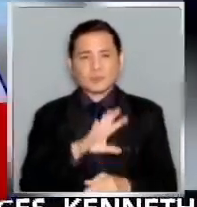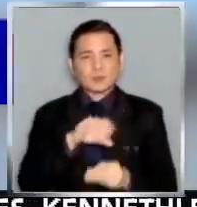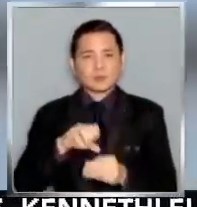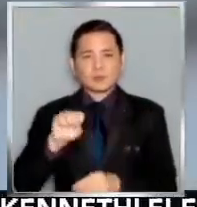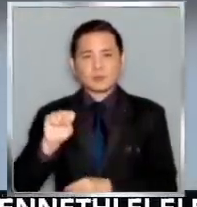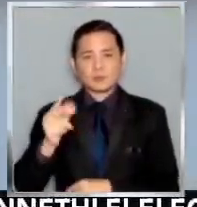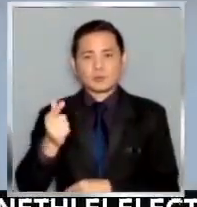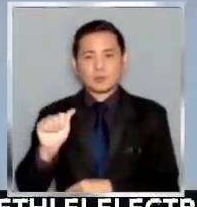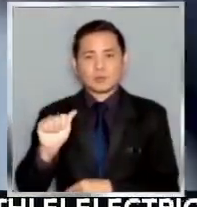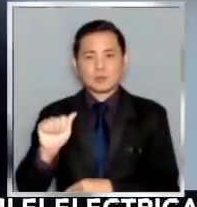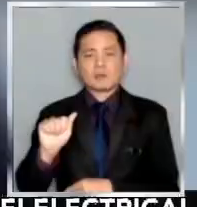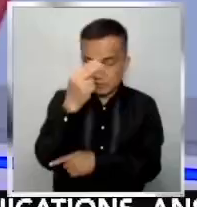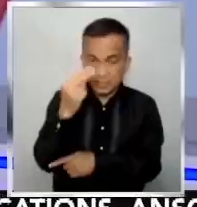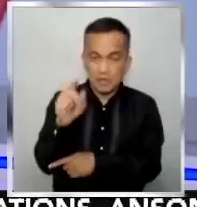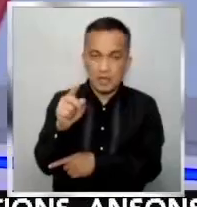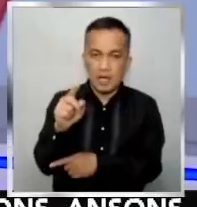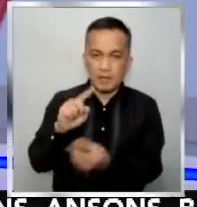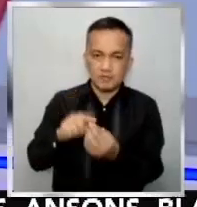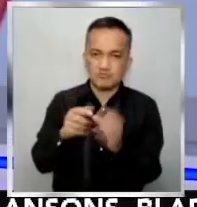Jimin.